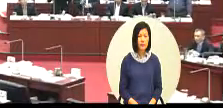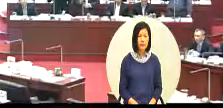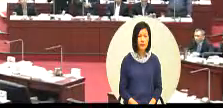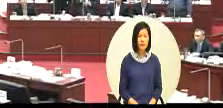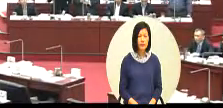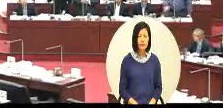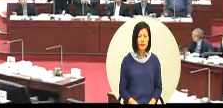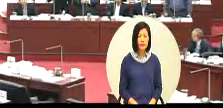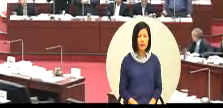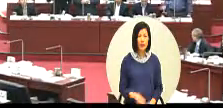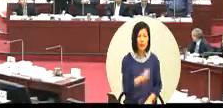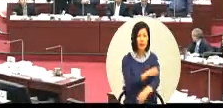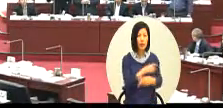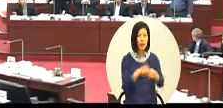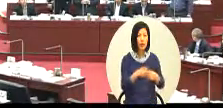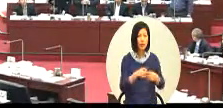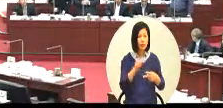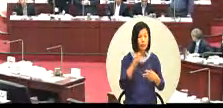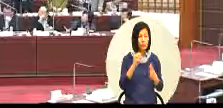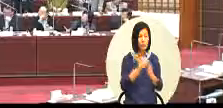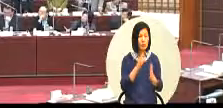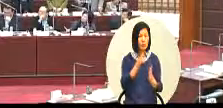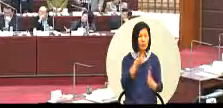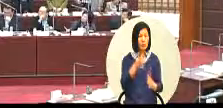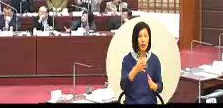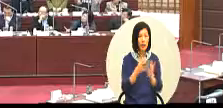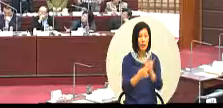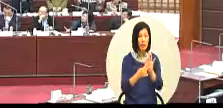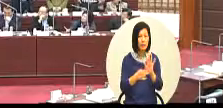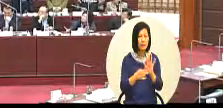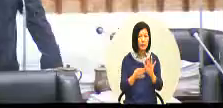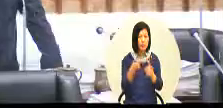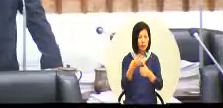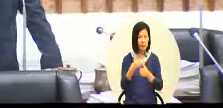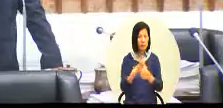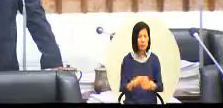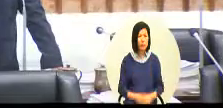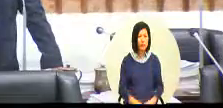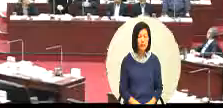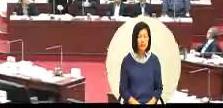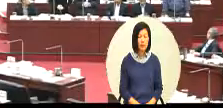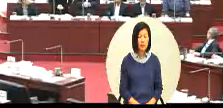这个是劳工局吗？好，请讲。